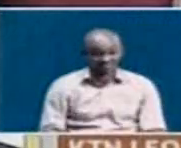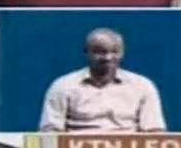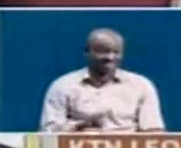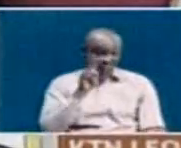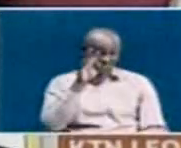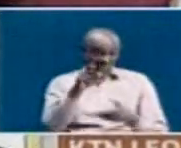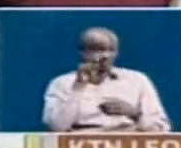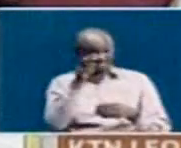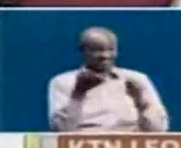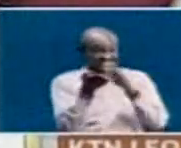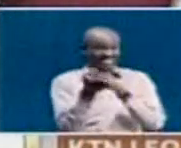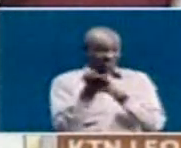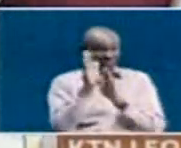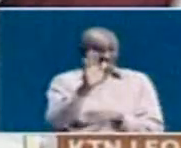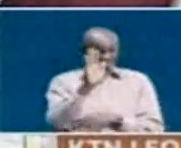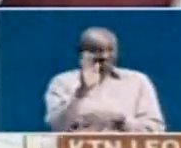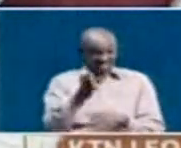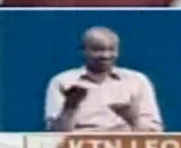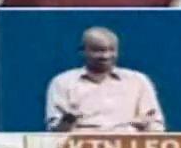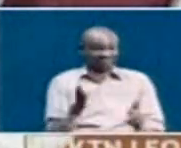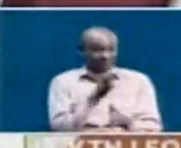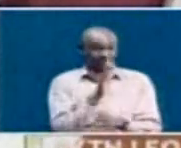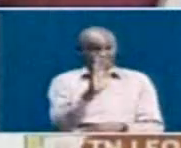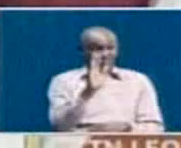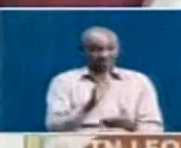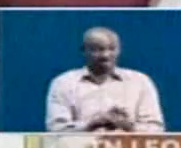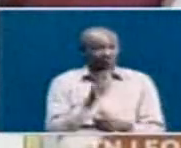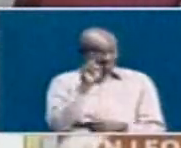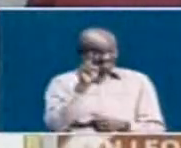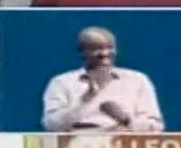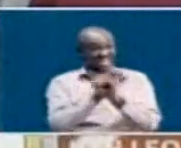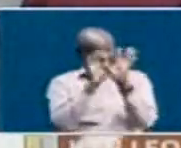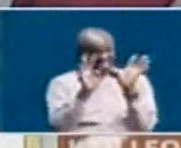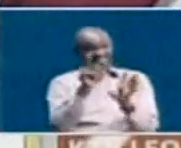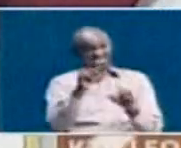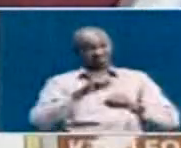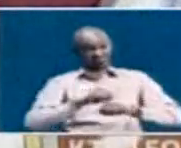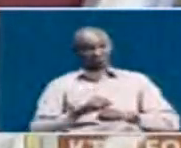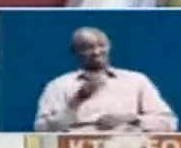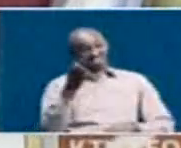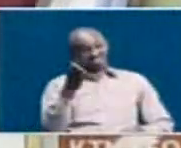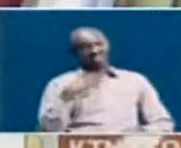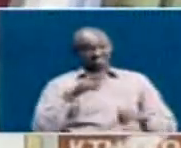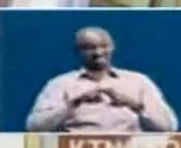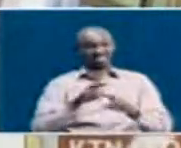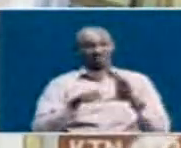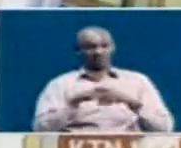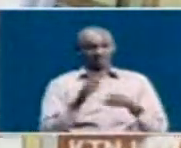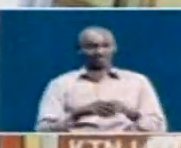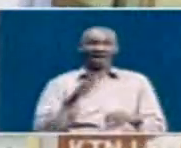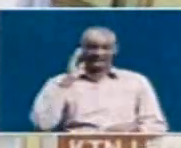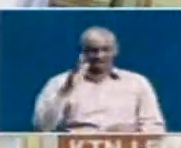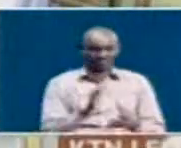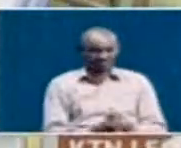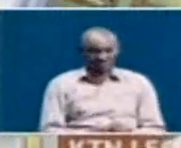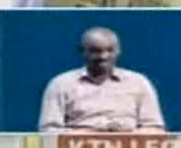Mtazamaji, ni video yake bibi Sanaipei Tande. Mnamuona hapa katika sebule yetu. Jamani. Si jambo.